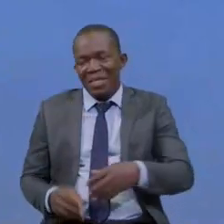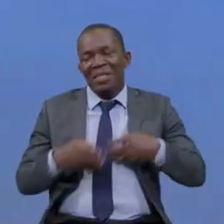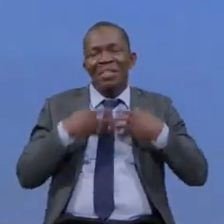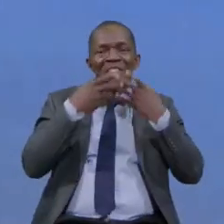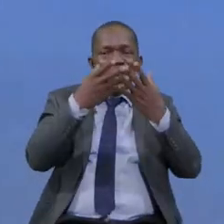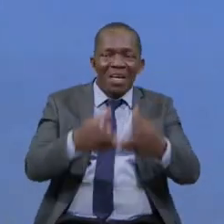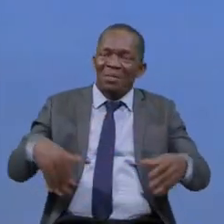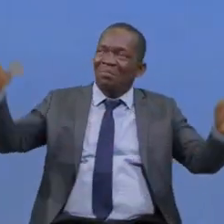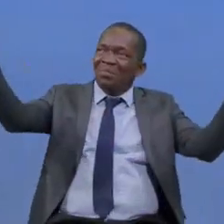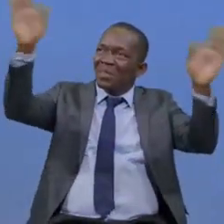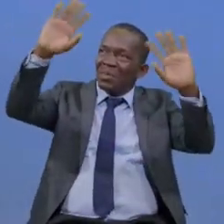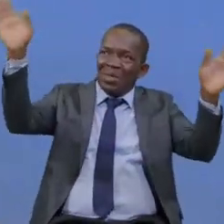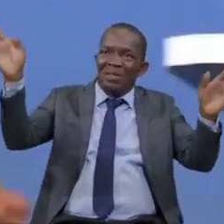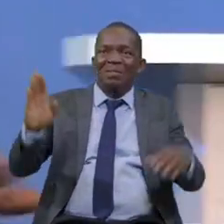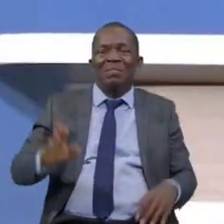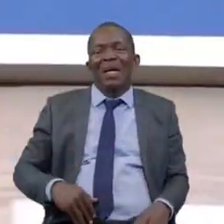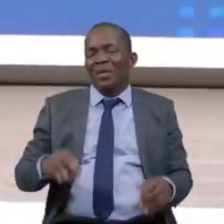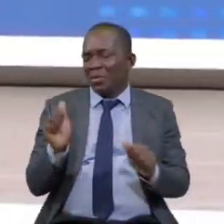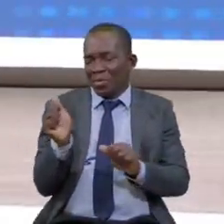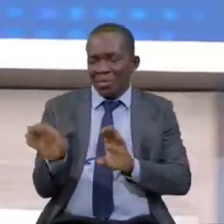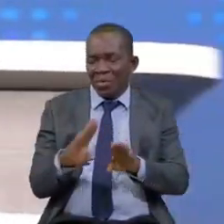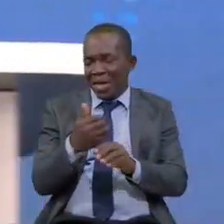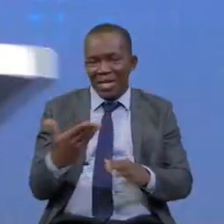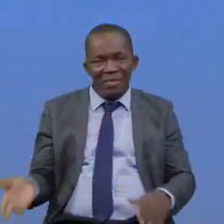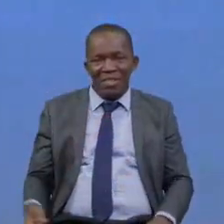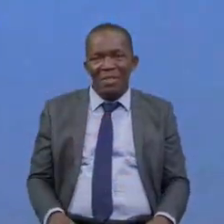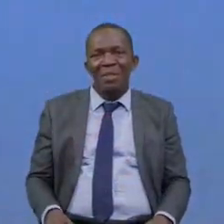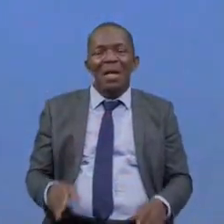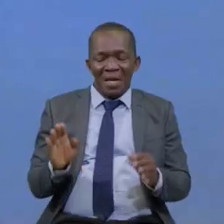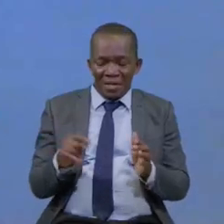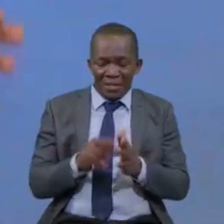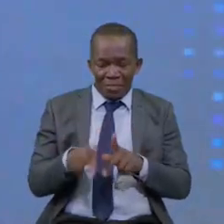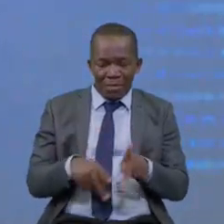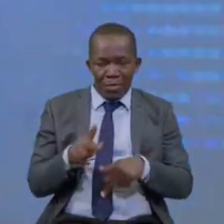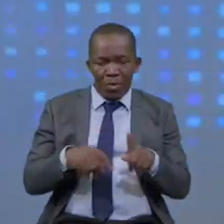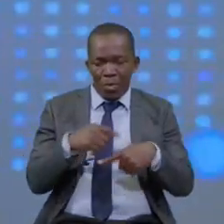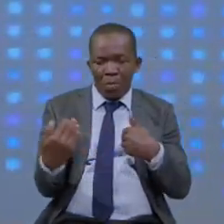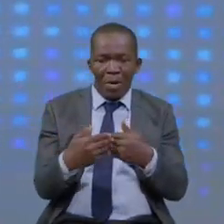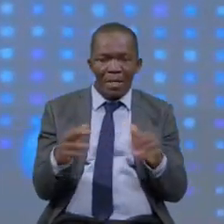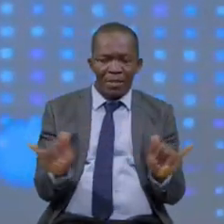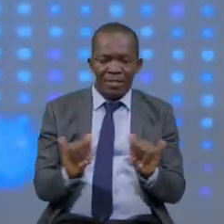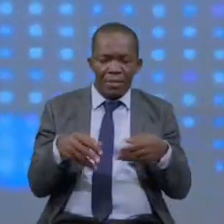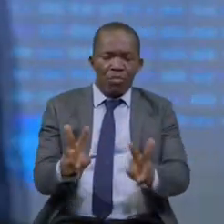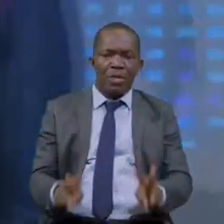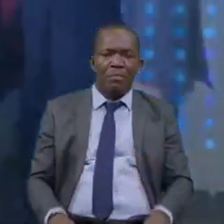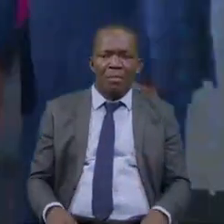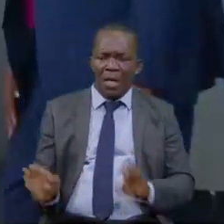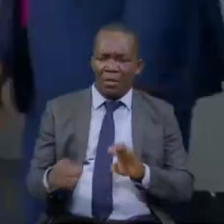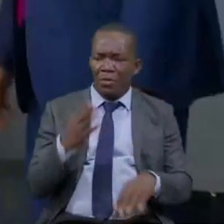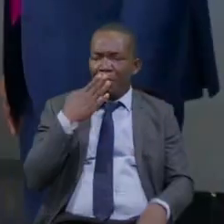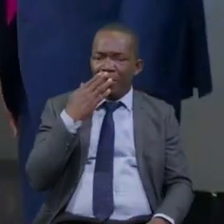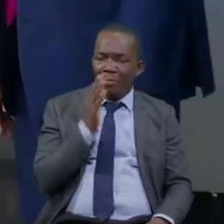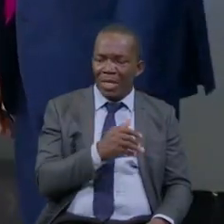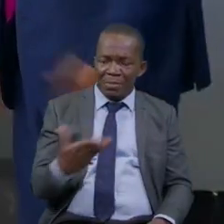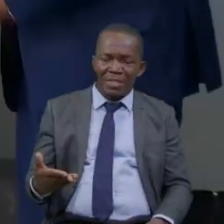ils balancent les mains, ils font tout, mais ils retournent, et ils font les mêmes choses qu'ils ont toujours faites. Ils ne